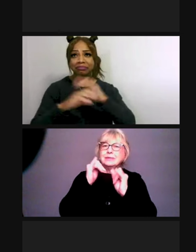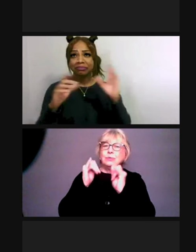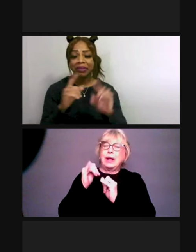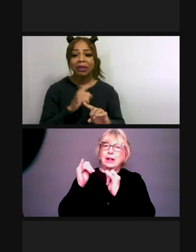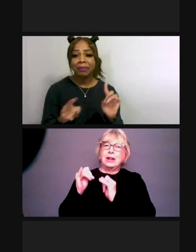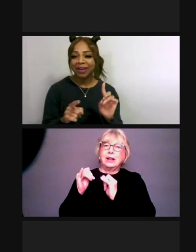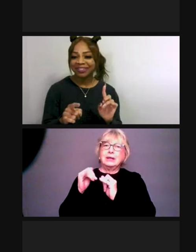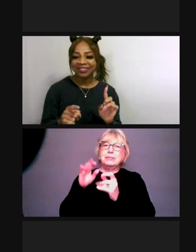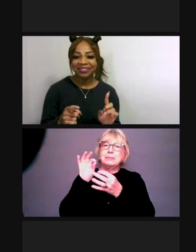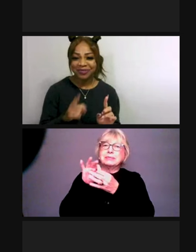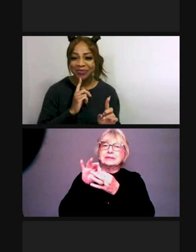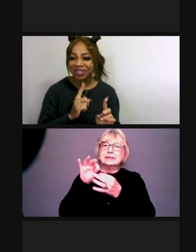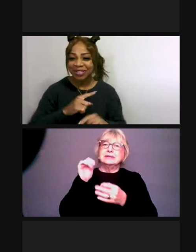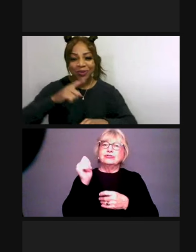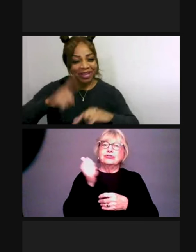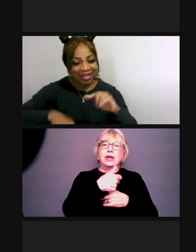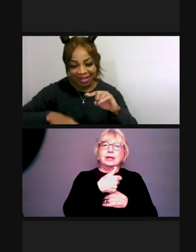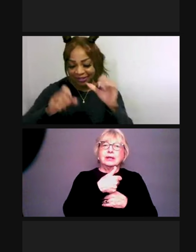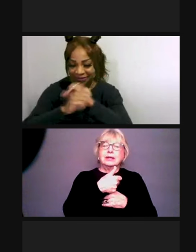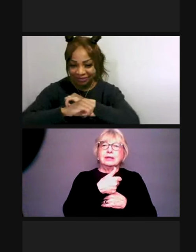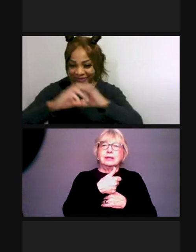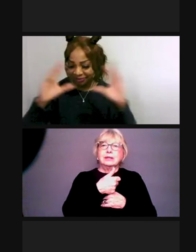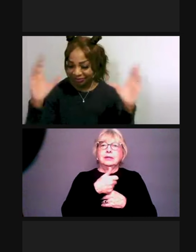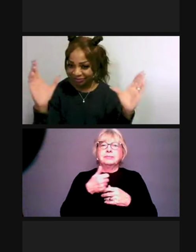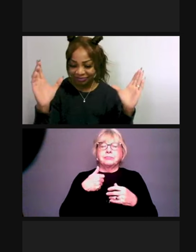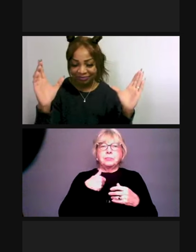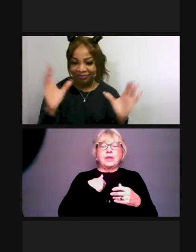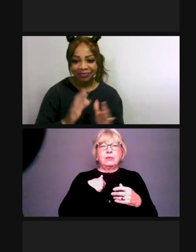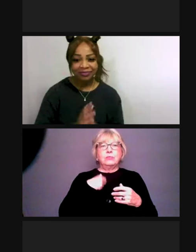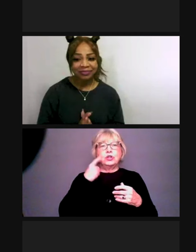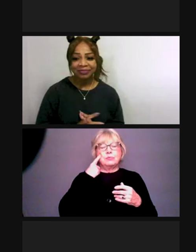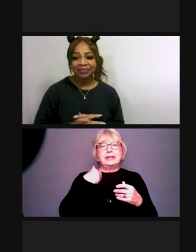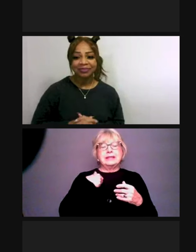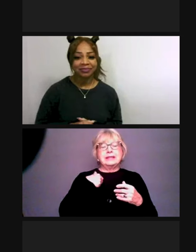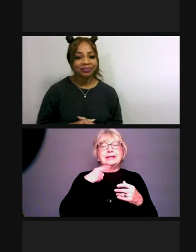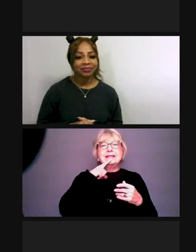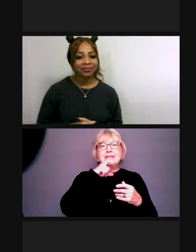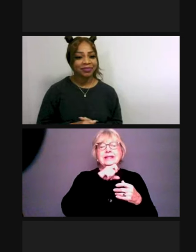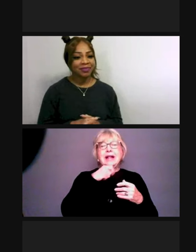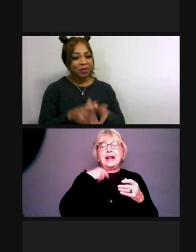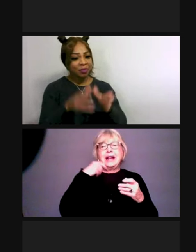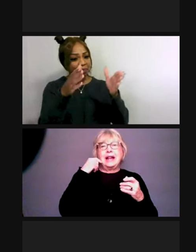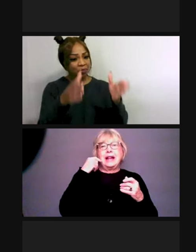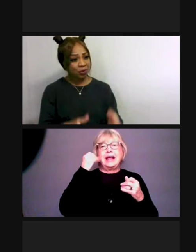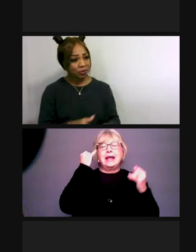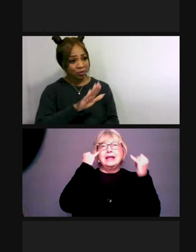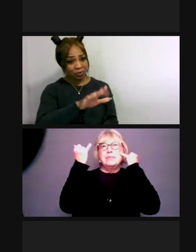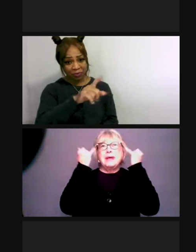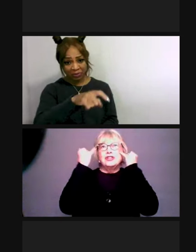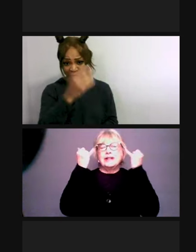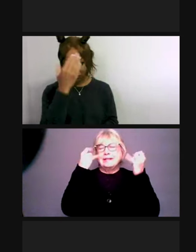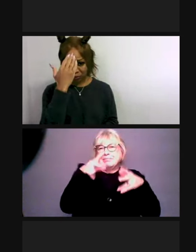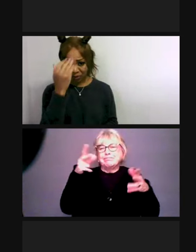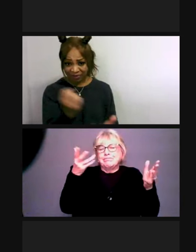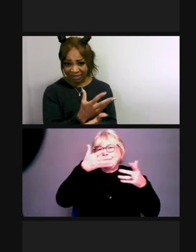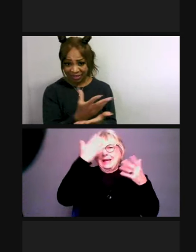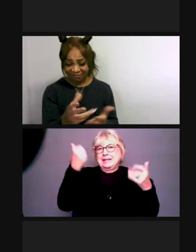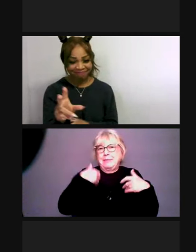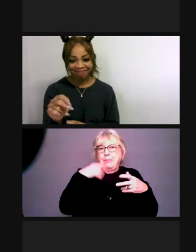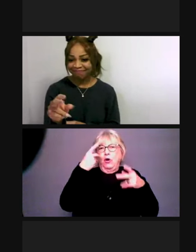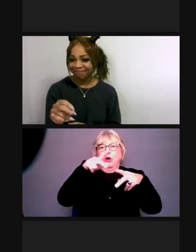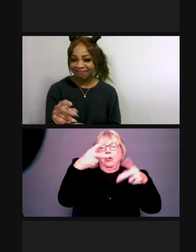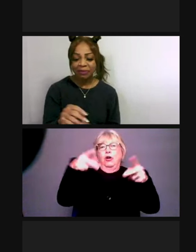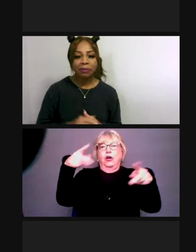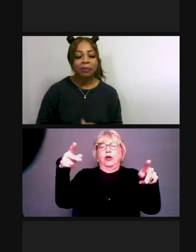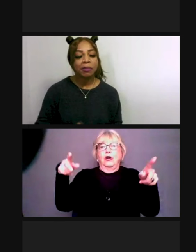Donc, j'irais encore plus loin, je veux dire que c'est difficile à imaginer. On ne connaît pas les besoins spécifiques de chaque